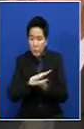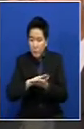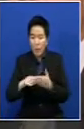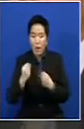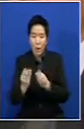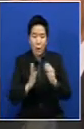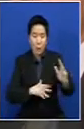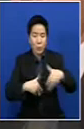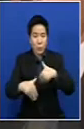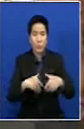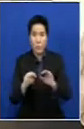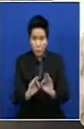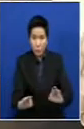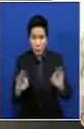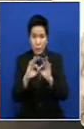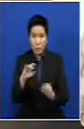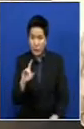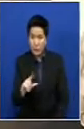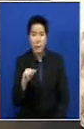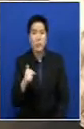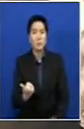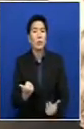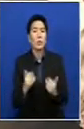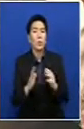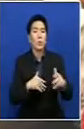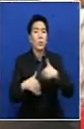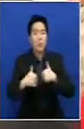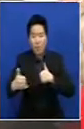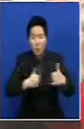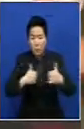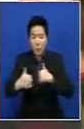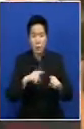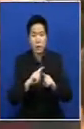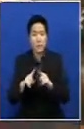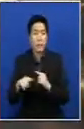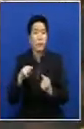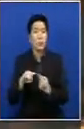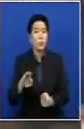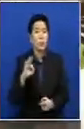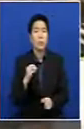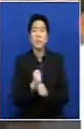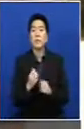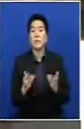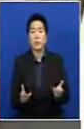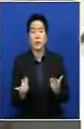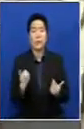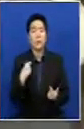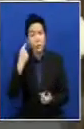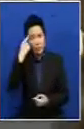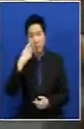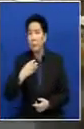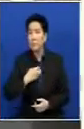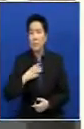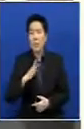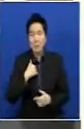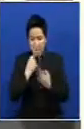วกของประชาชนมากกว่าโดยจะเน้นว่าประชาชนจะเข้าออกพื้นที่พุทธมณฑลอย่างไรบ้างไม่อยากให้มี